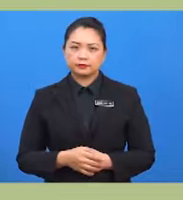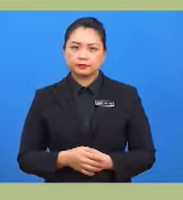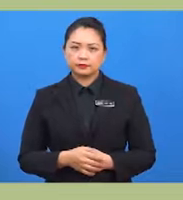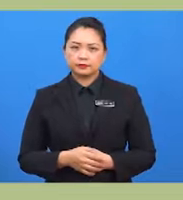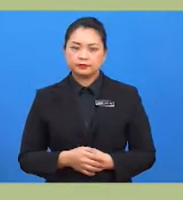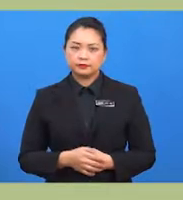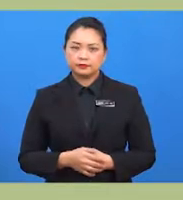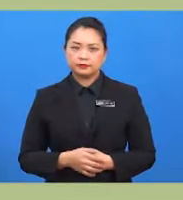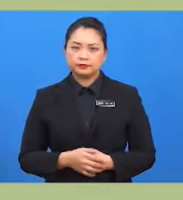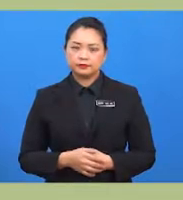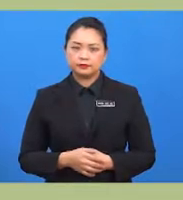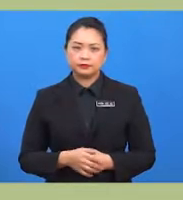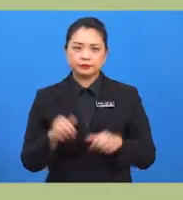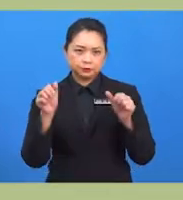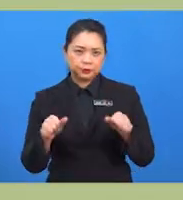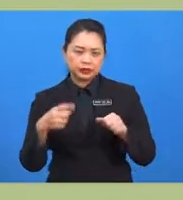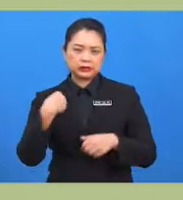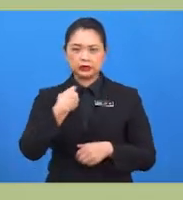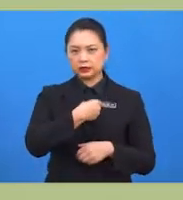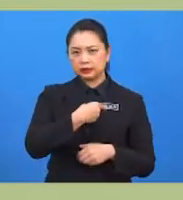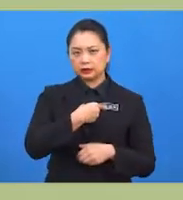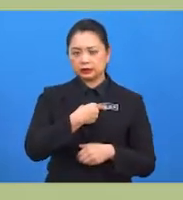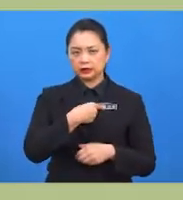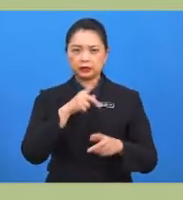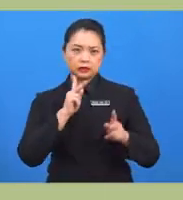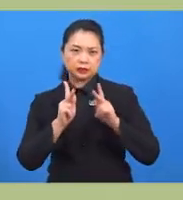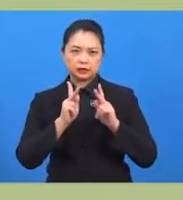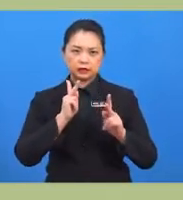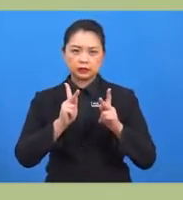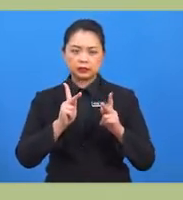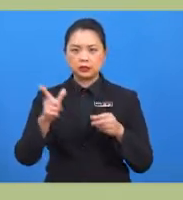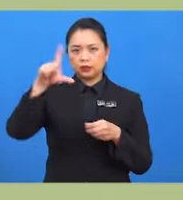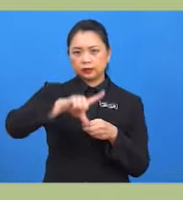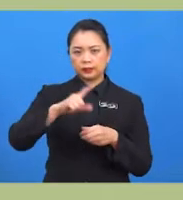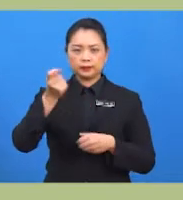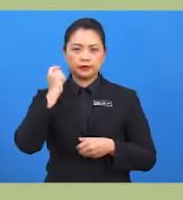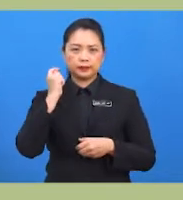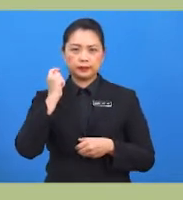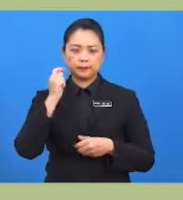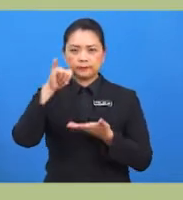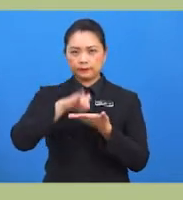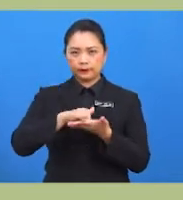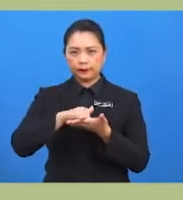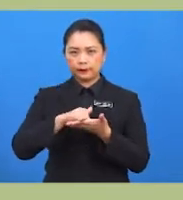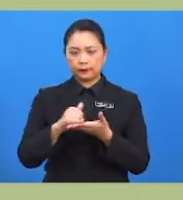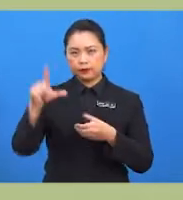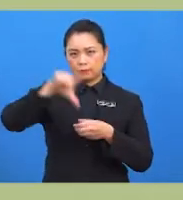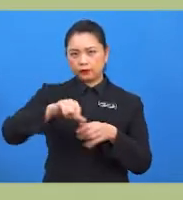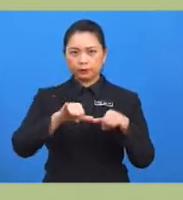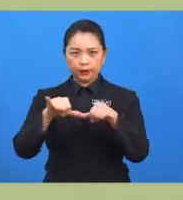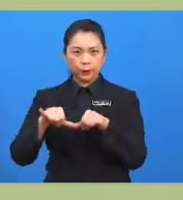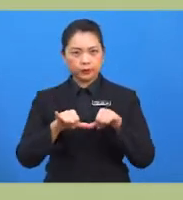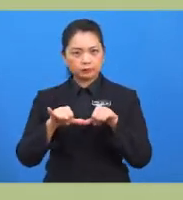terpadu Bolehkah kita tekan larutan yang kita hasilkan tadi sebagai larutan